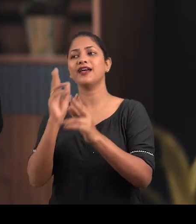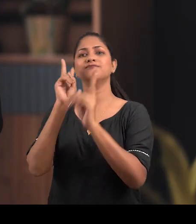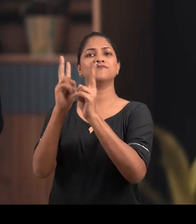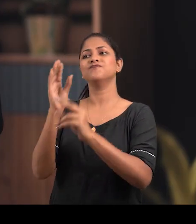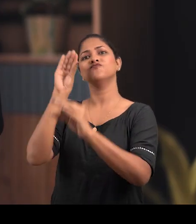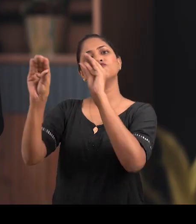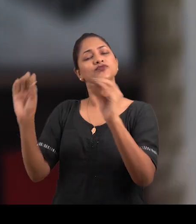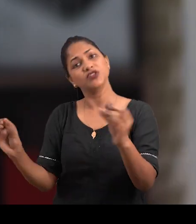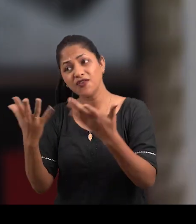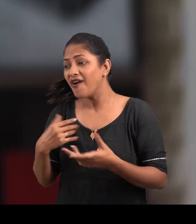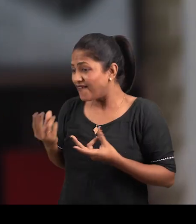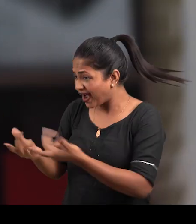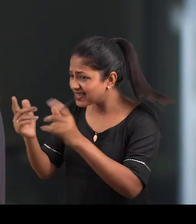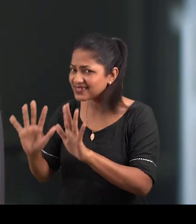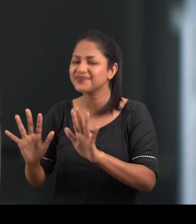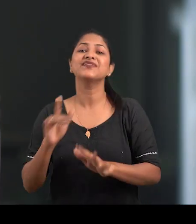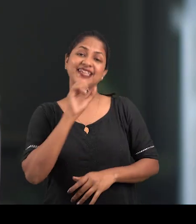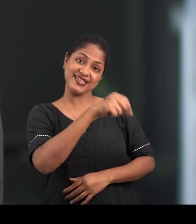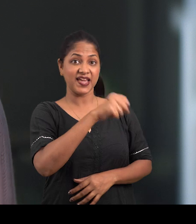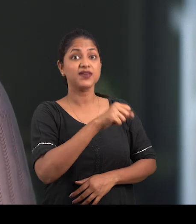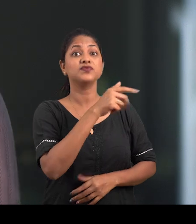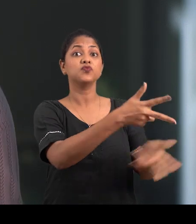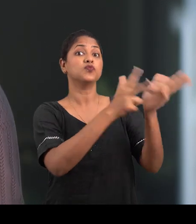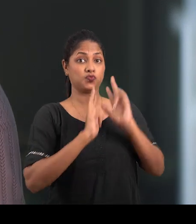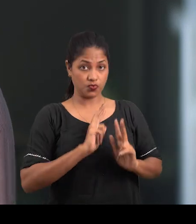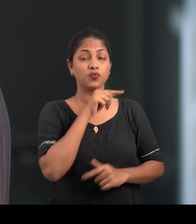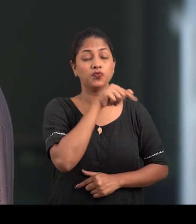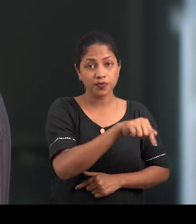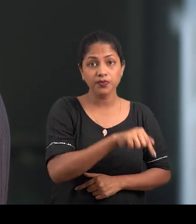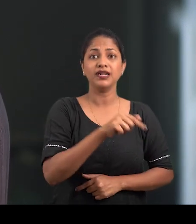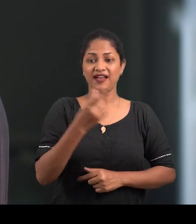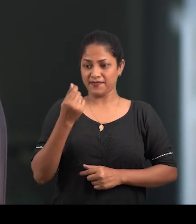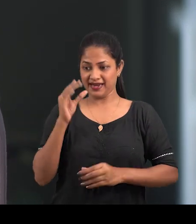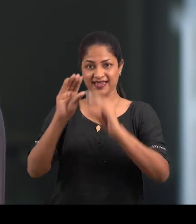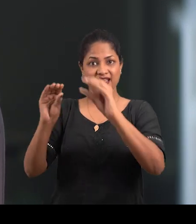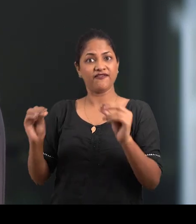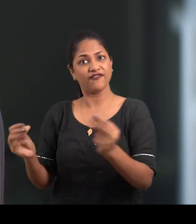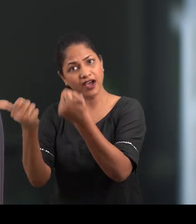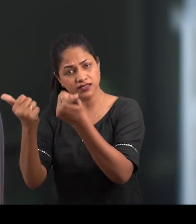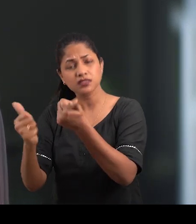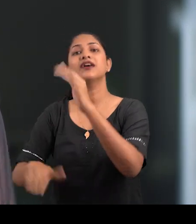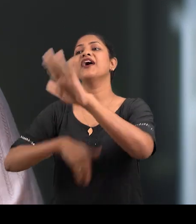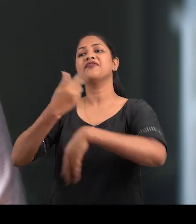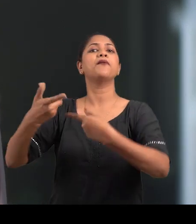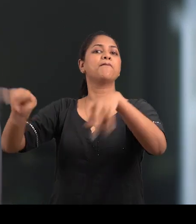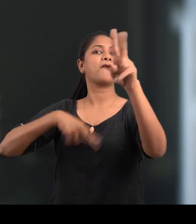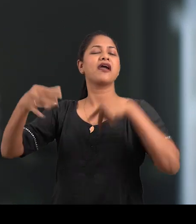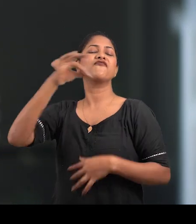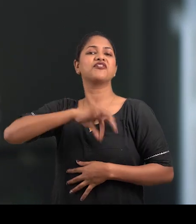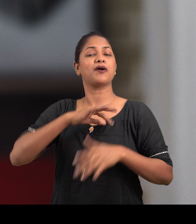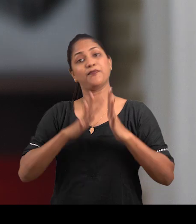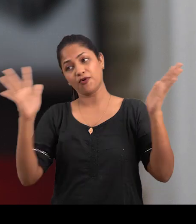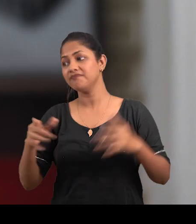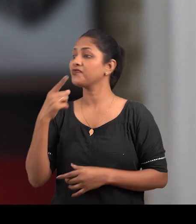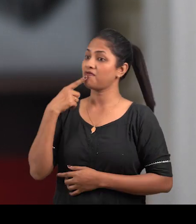ಅಂತ ಅನ್ಕೊಂಡೆ. ಇಷ್ಟಾತ್ರ ಯಾಕೆ? ಯಾಕೆಂದ್ರೆ ತಾತ, ಅವ್ರು ಹೇಳಿದ್ರು ನಾವೆಷ್ಟು ಬೇಗ ಹೂಡಿಕೆ ಮಾಡಕ್ಕೆ ಪ್ರಾರಂಭಿಸ್ತೀವೋ ಅಷ್ಟು ಚೆನ್ನಾಗಿ ಲಾಭ